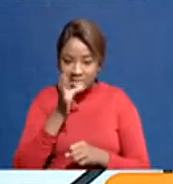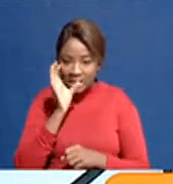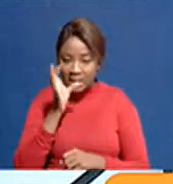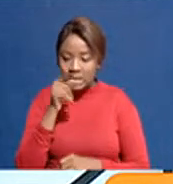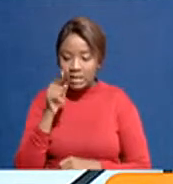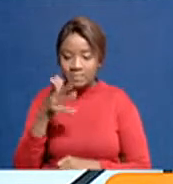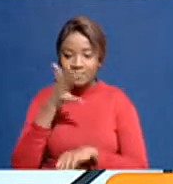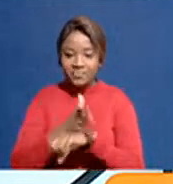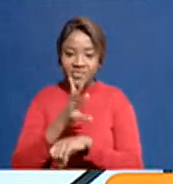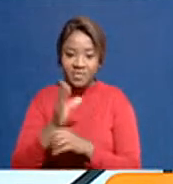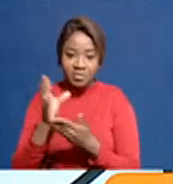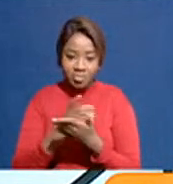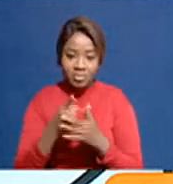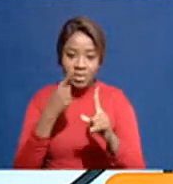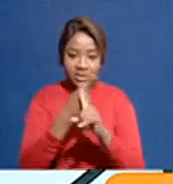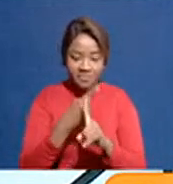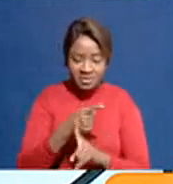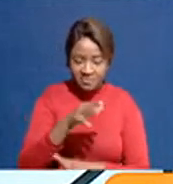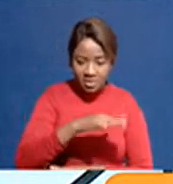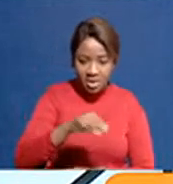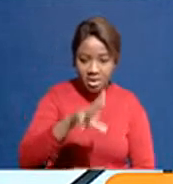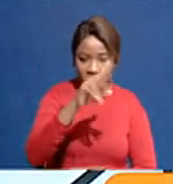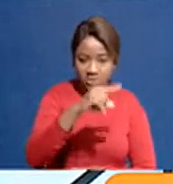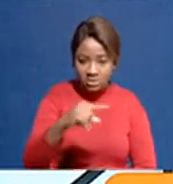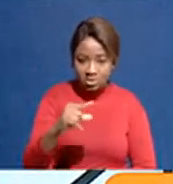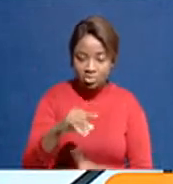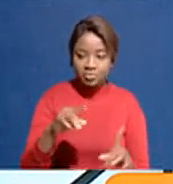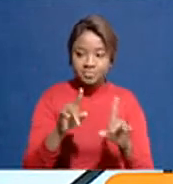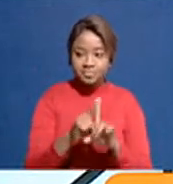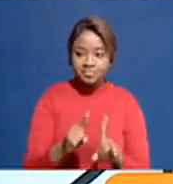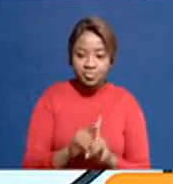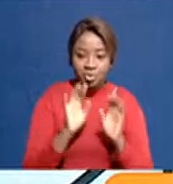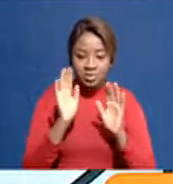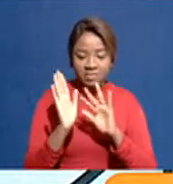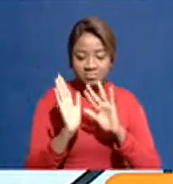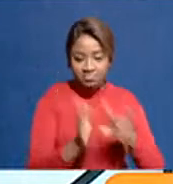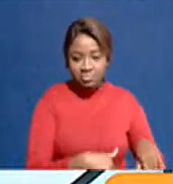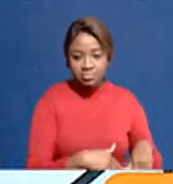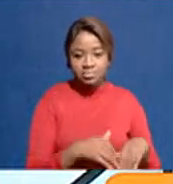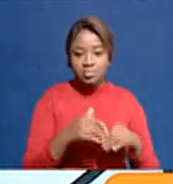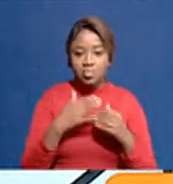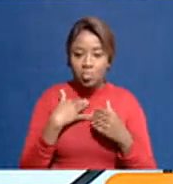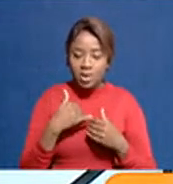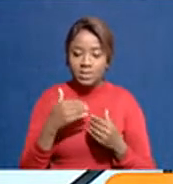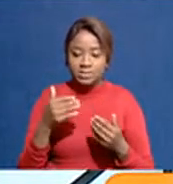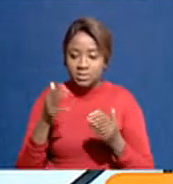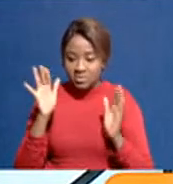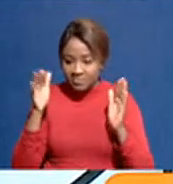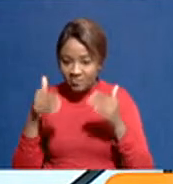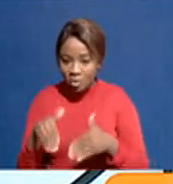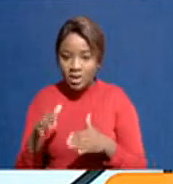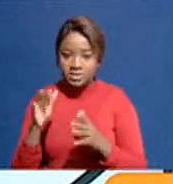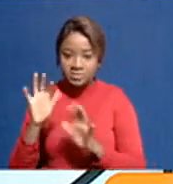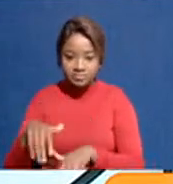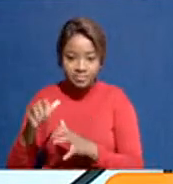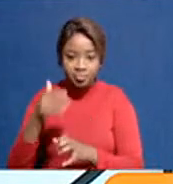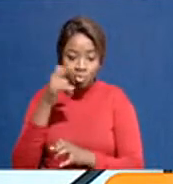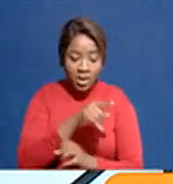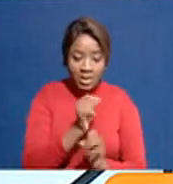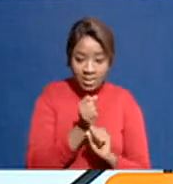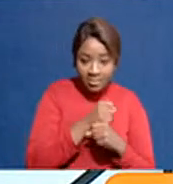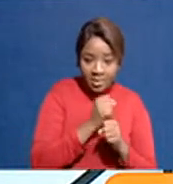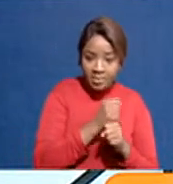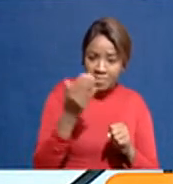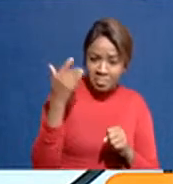Gishu wameamua kuacha uraibu huo na kugeukia kilimo na biashara ndogo ndogo. Watengenezaji pombe ambao kwa wakati mmoja